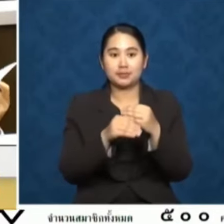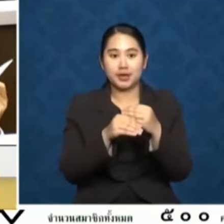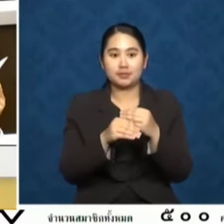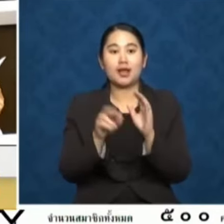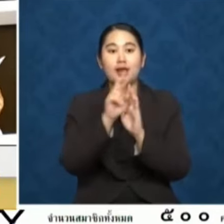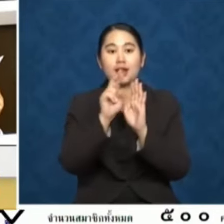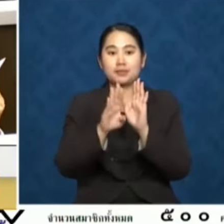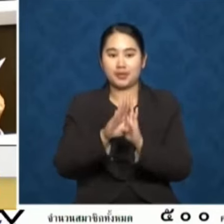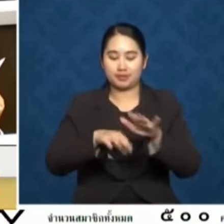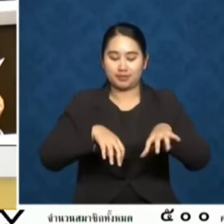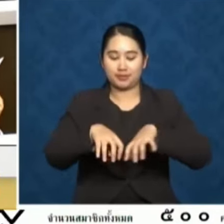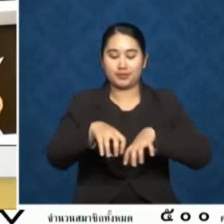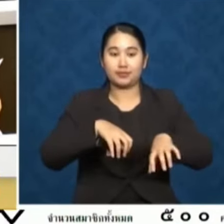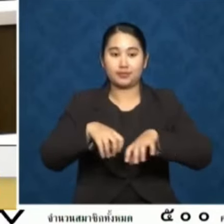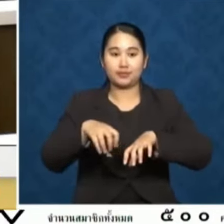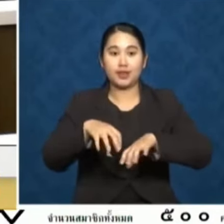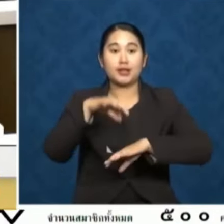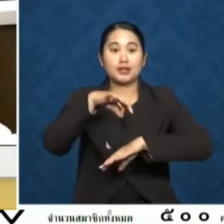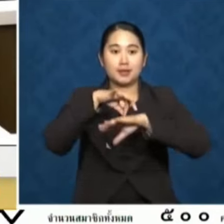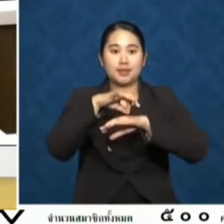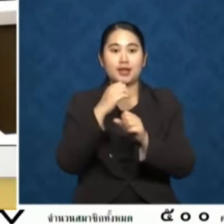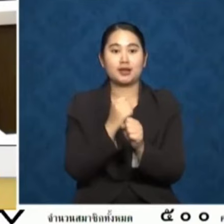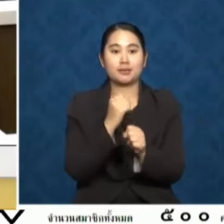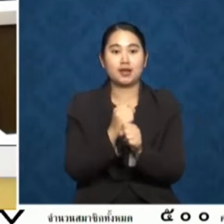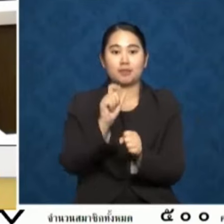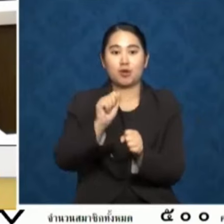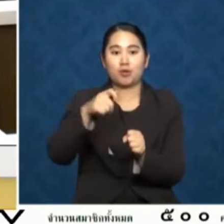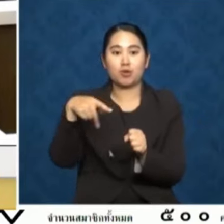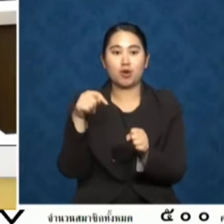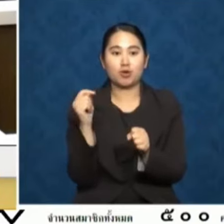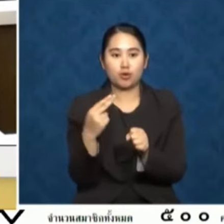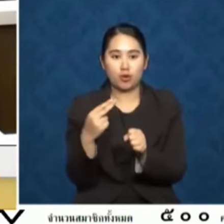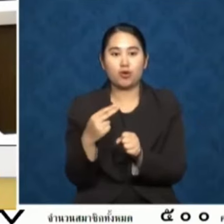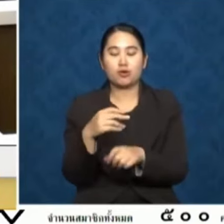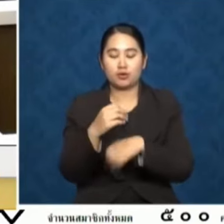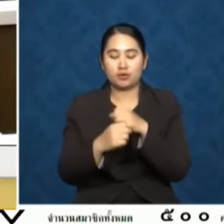เบียบบริหารงานบุคคลส่วนท้องถิ่นพ.ศ.